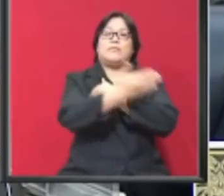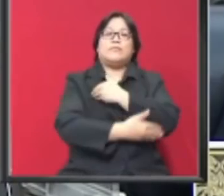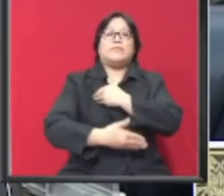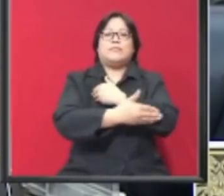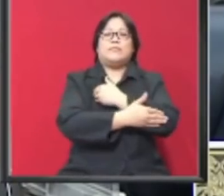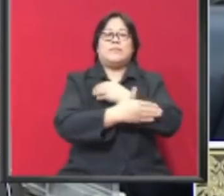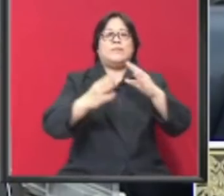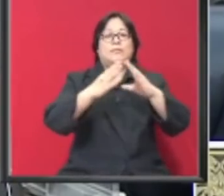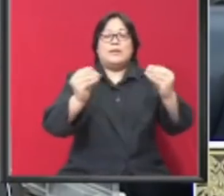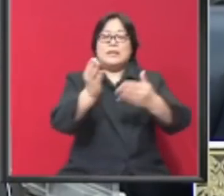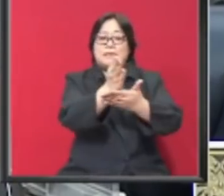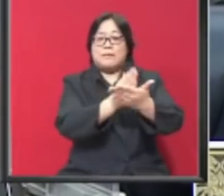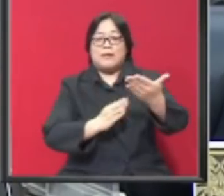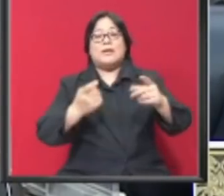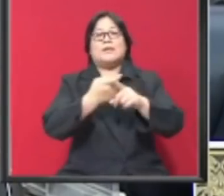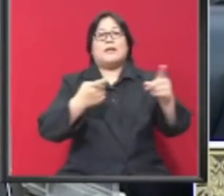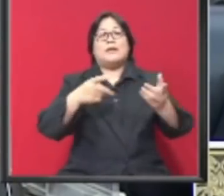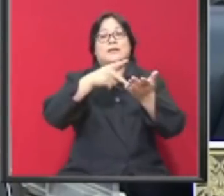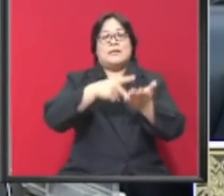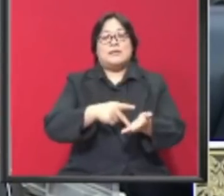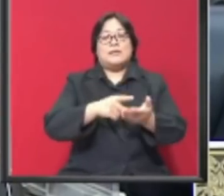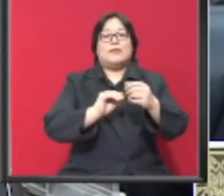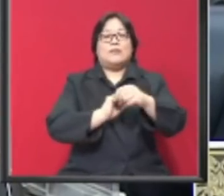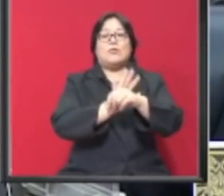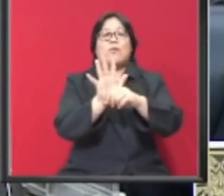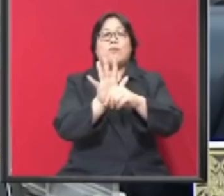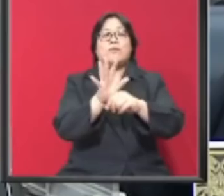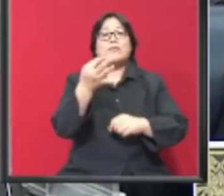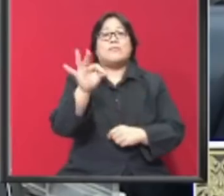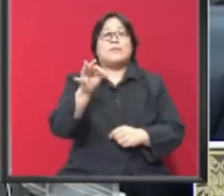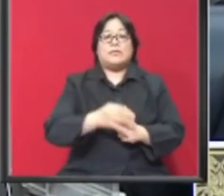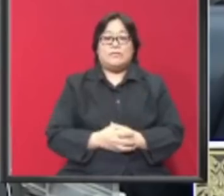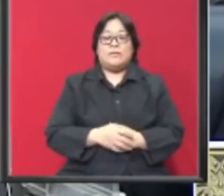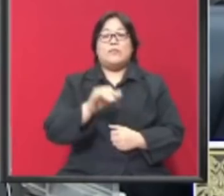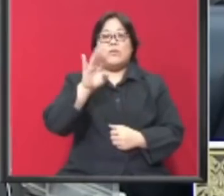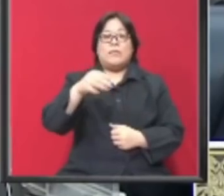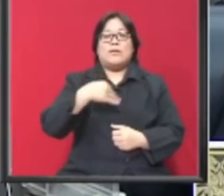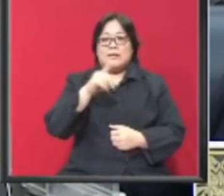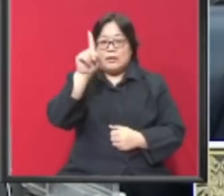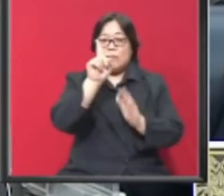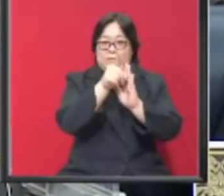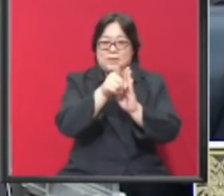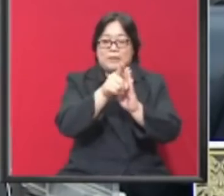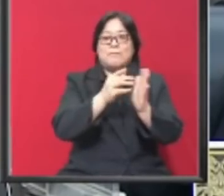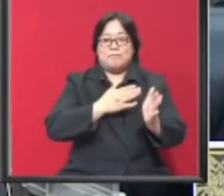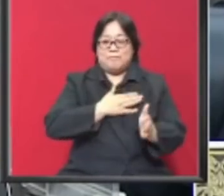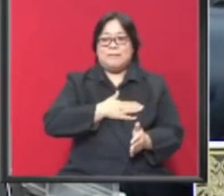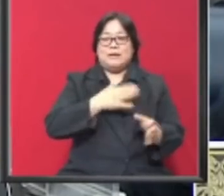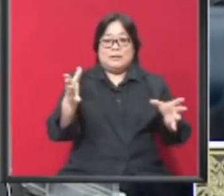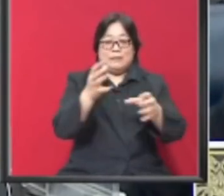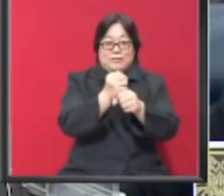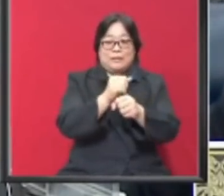negara mengatasi sebahagian daripada kesan wachsen belas yang belum ada satu menit lagi minta